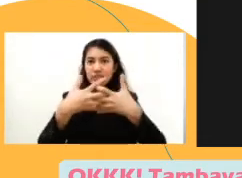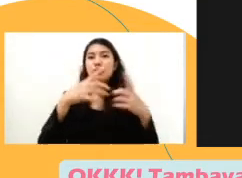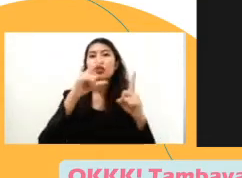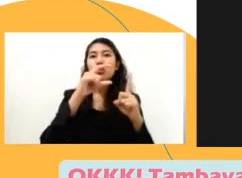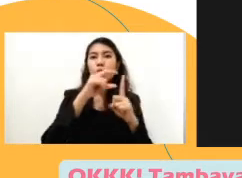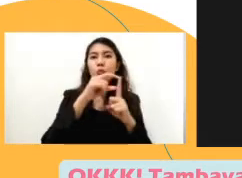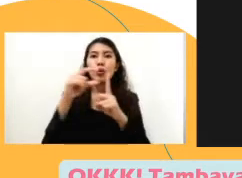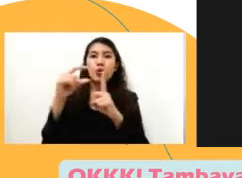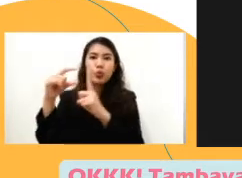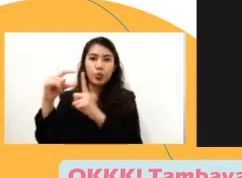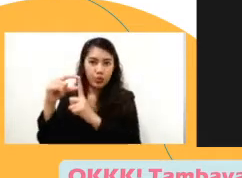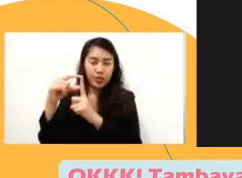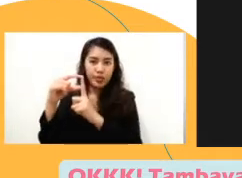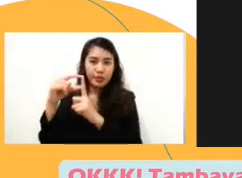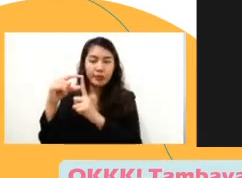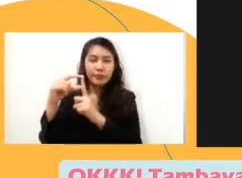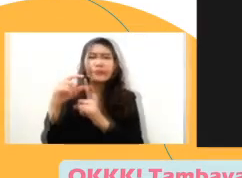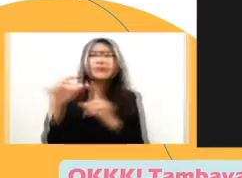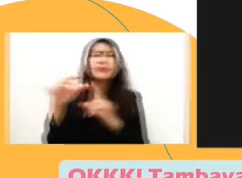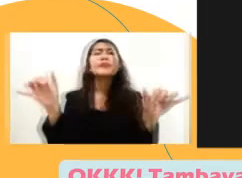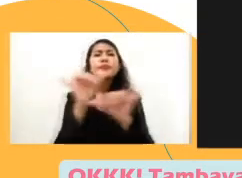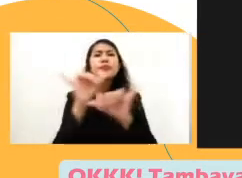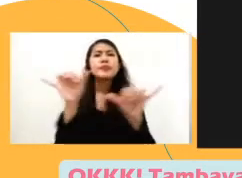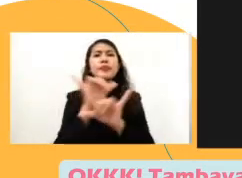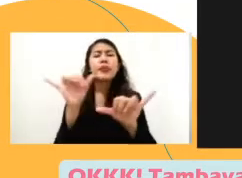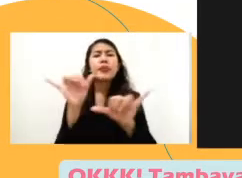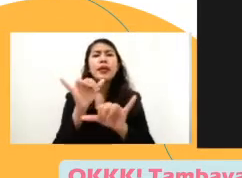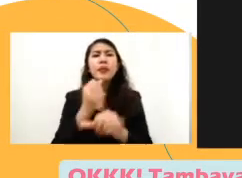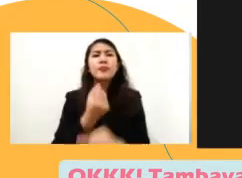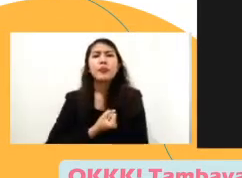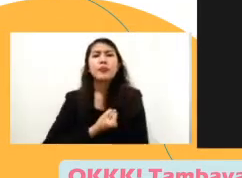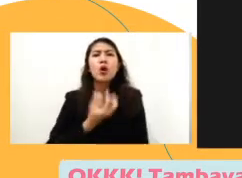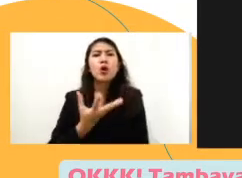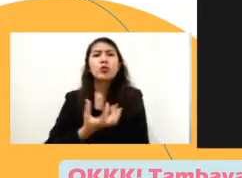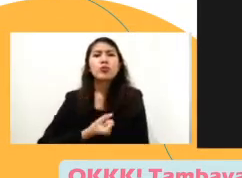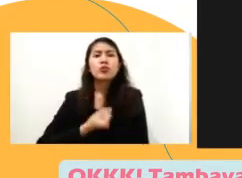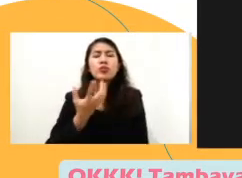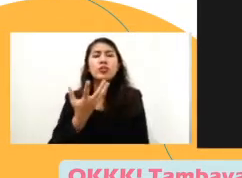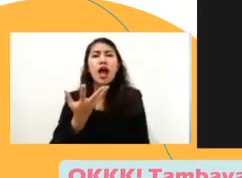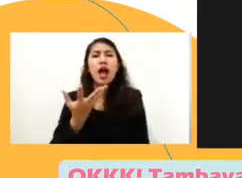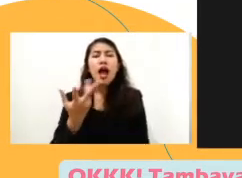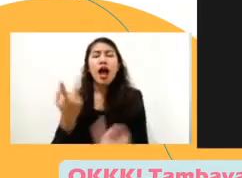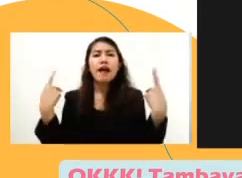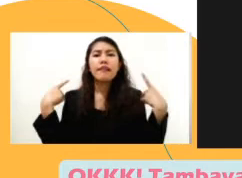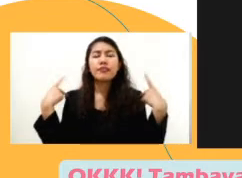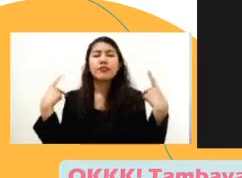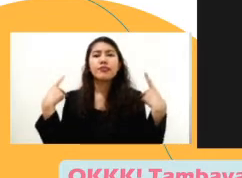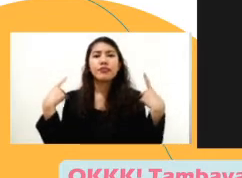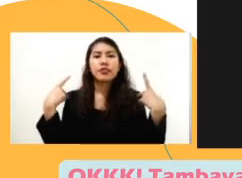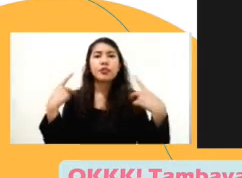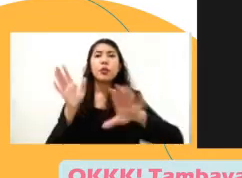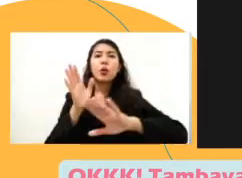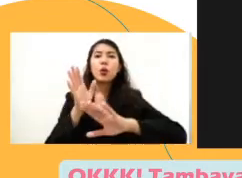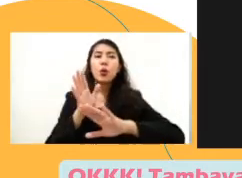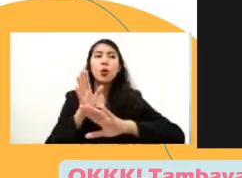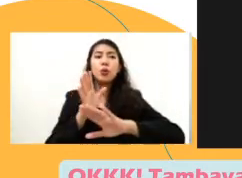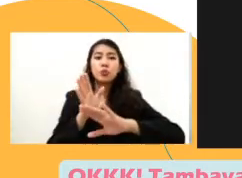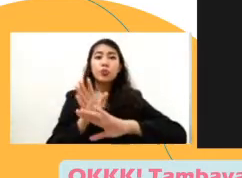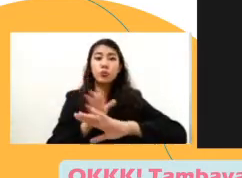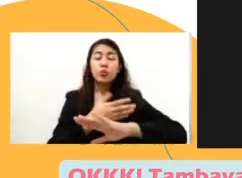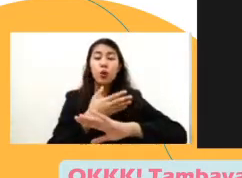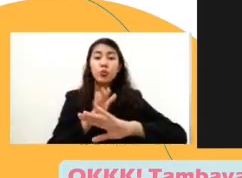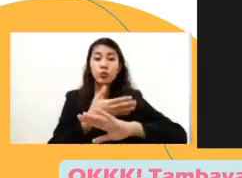Kagaya sa tula, di ba? Sa tula, merong gumagamit ng mga tugma. Ganoon din sa kanta.